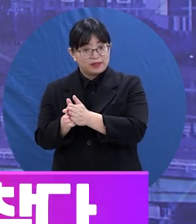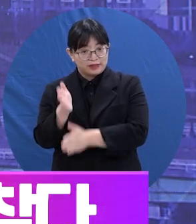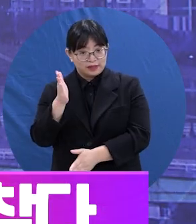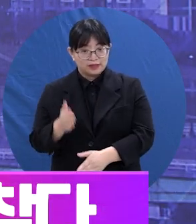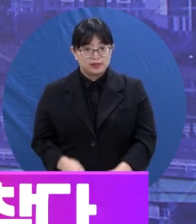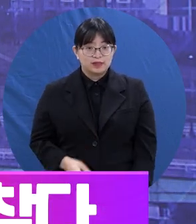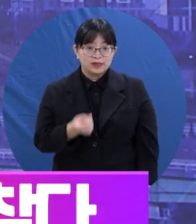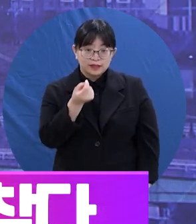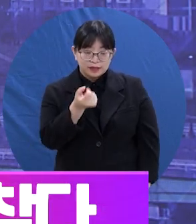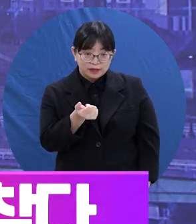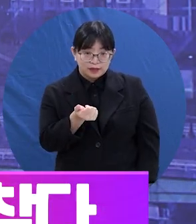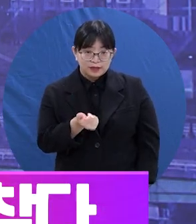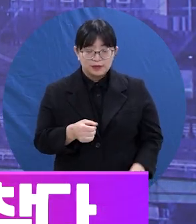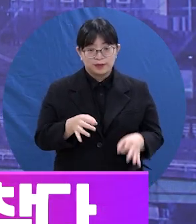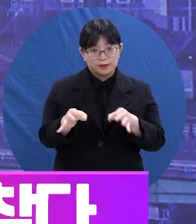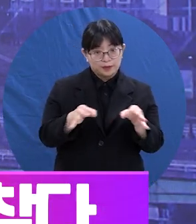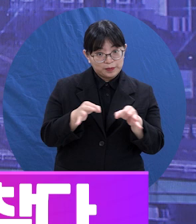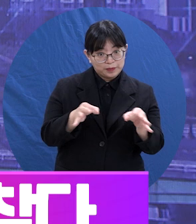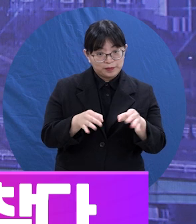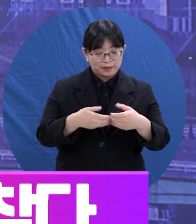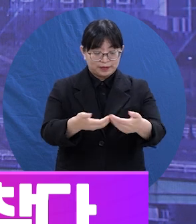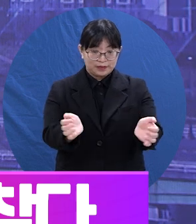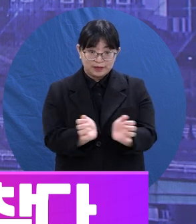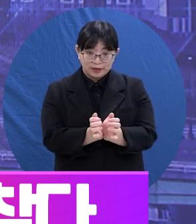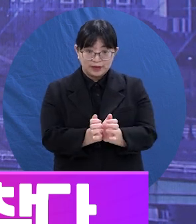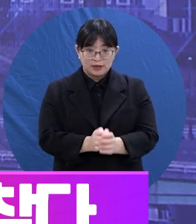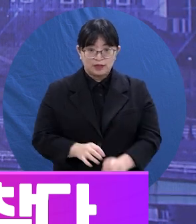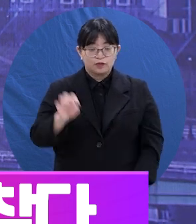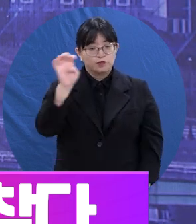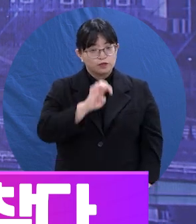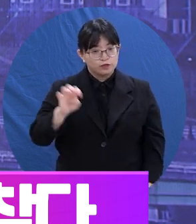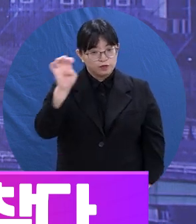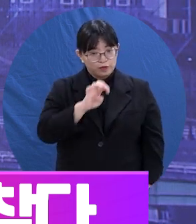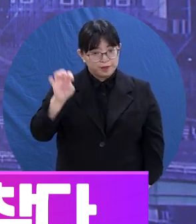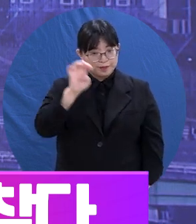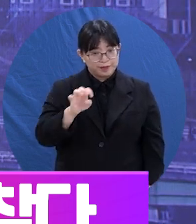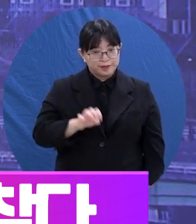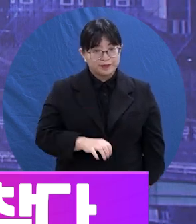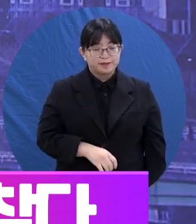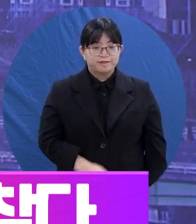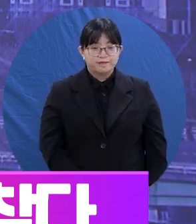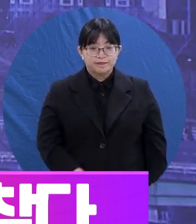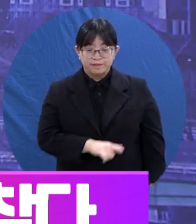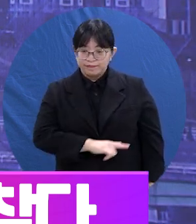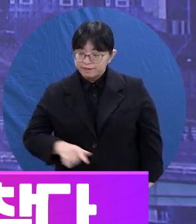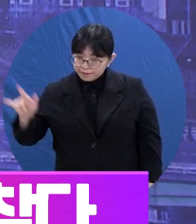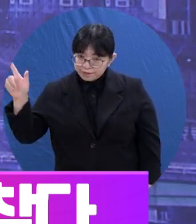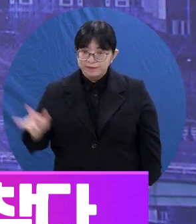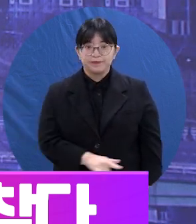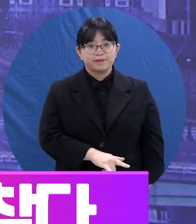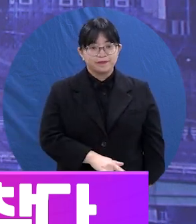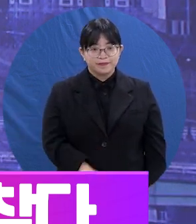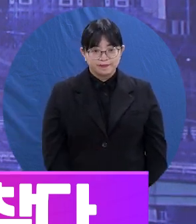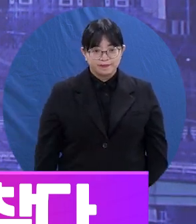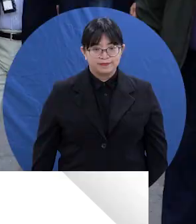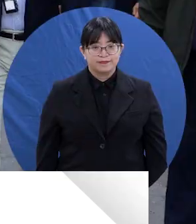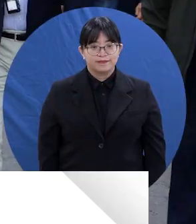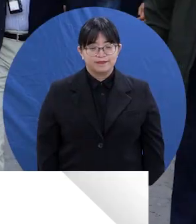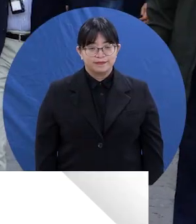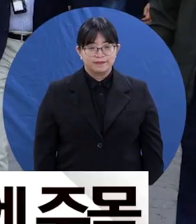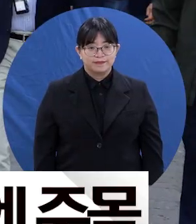양산시와 양산상공회의소가 북유럽 경제교류단을 구성해 노르웨이와 핀란드에서 경제교류 활동을